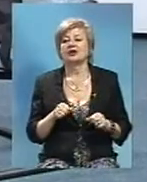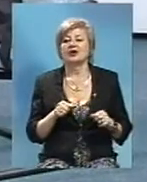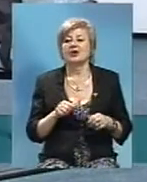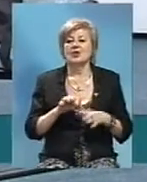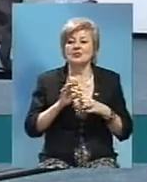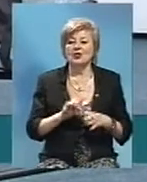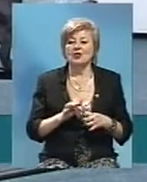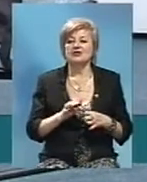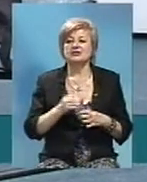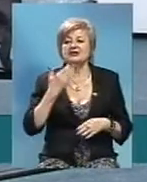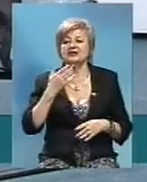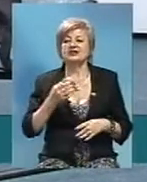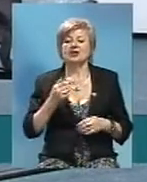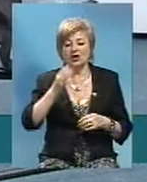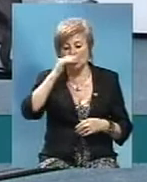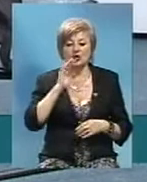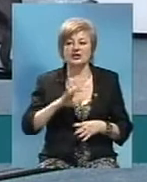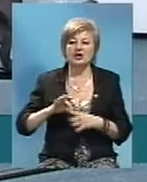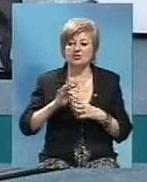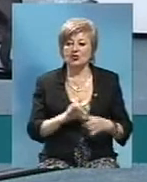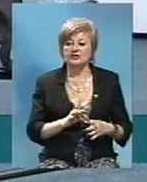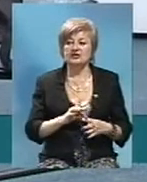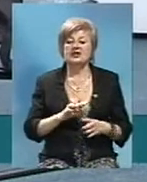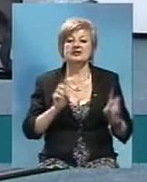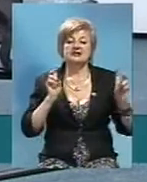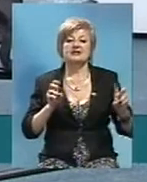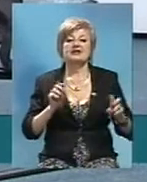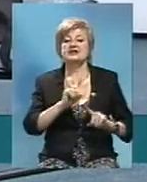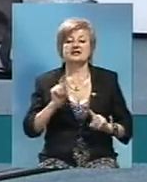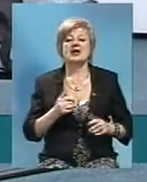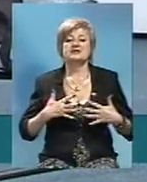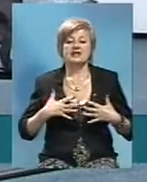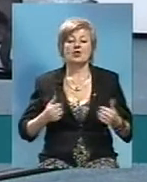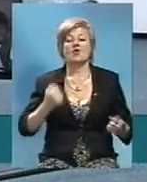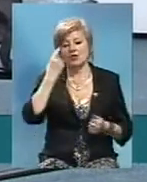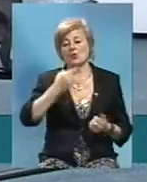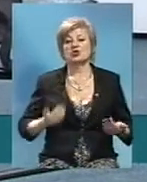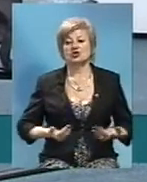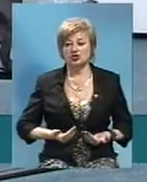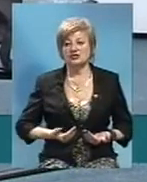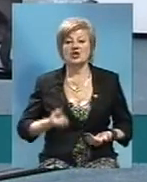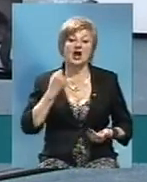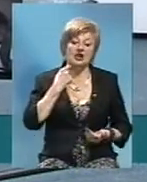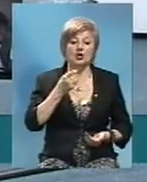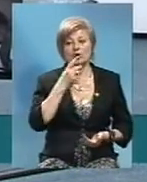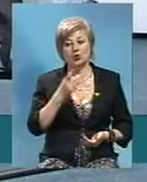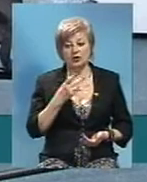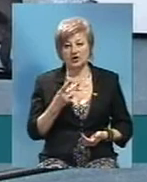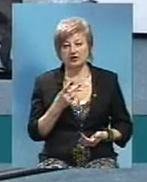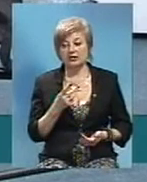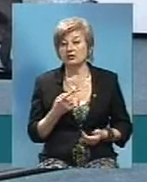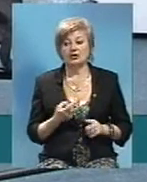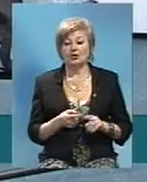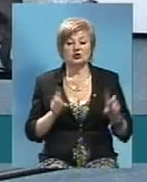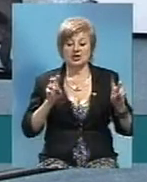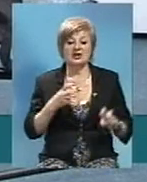проводить эти лекции чаще. А лекции про разные что? Лекции именно за здоровый и трезвый образ жизни. В частности, мы взяли самые элементарные темы, это алкоголь и табак. Вот, эта тема